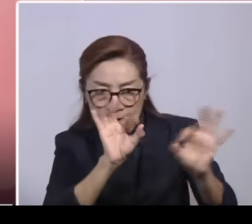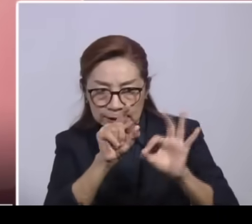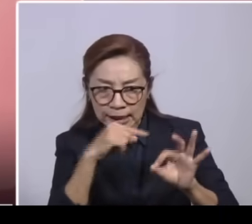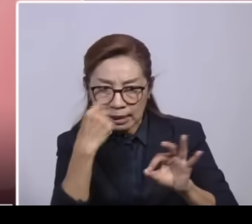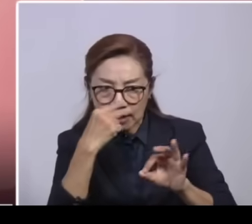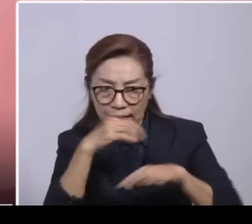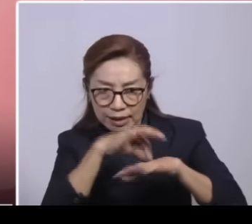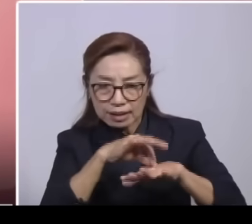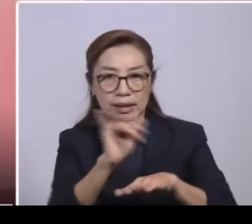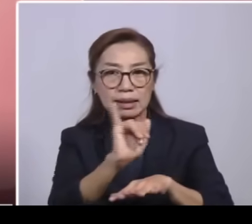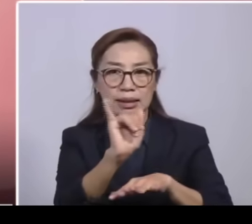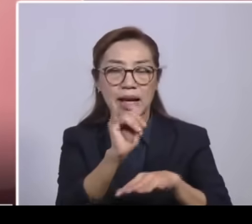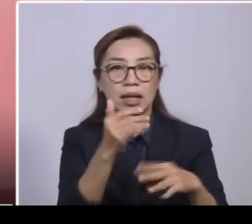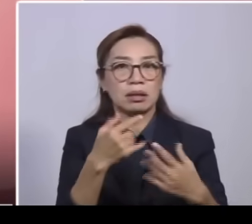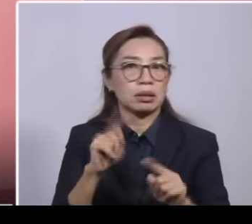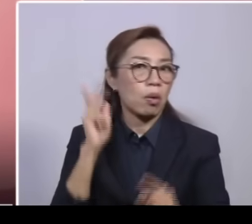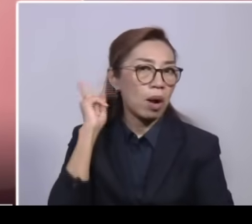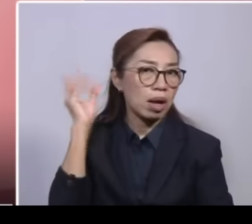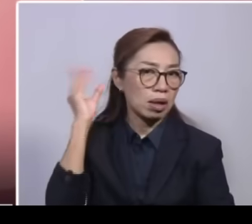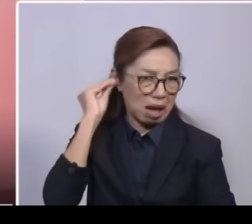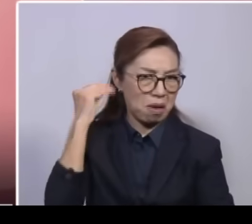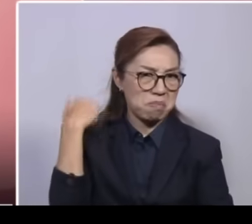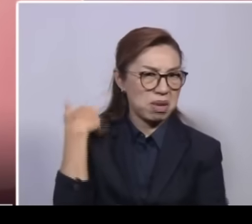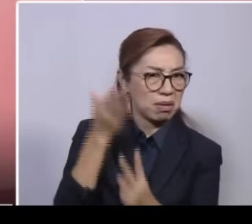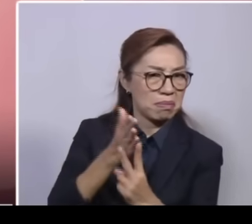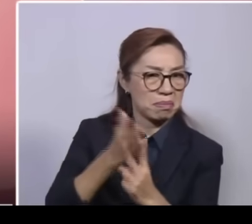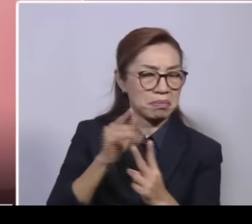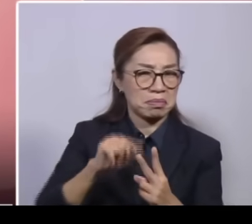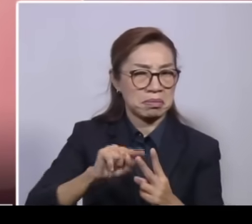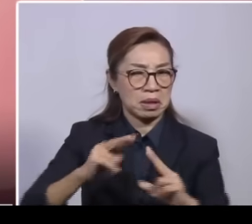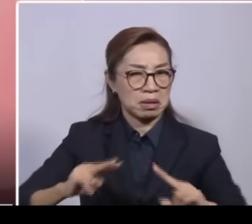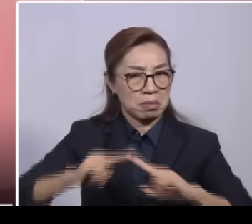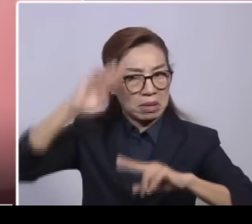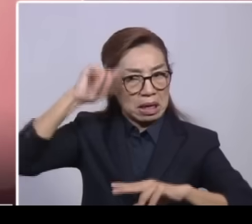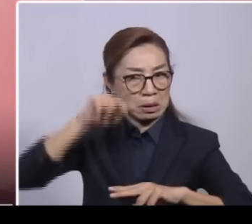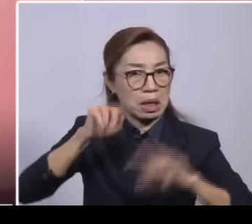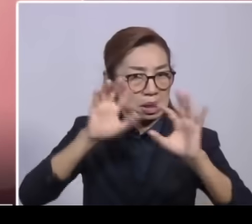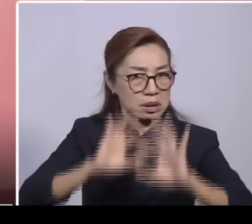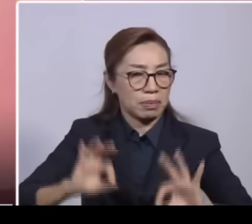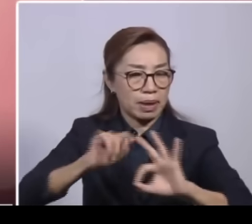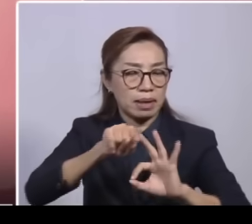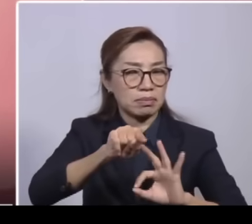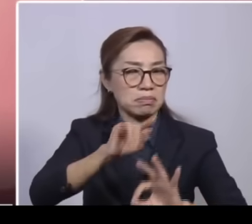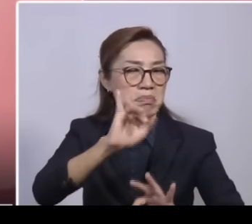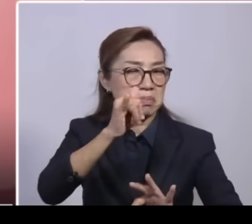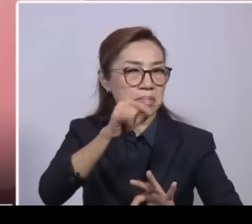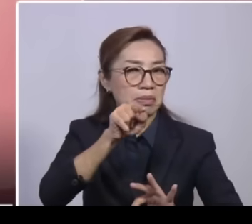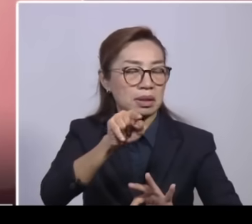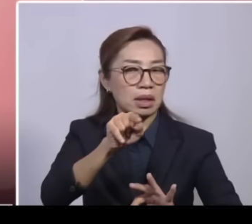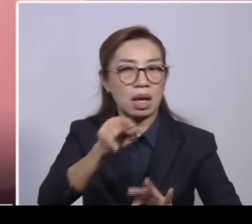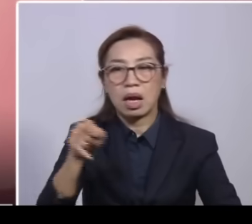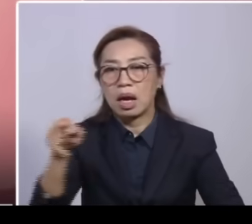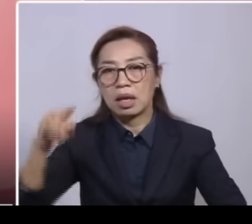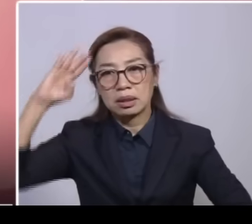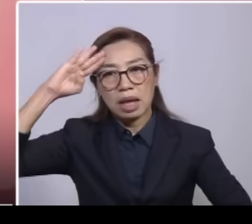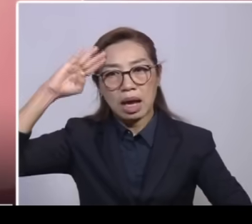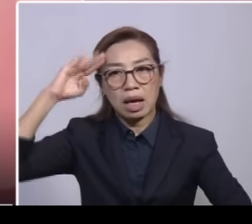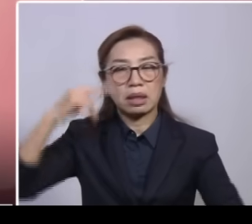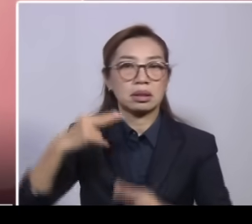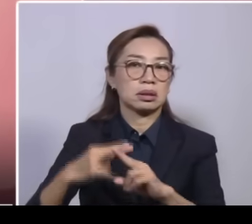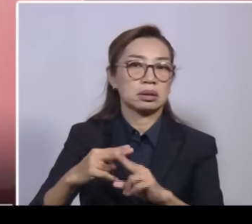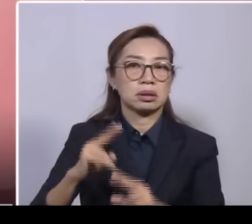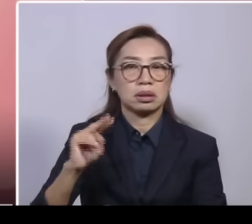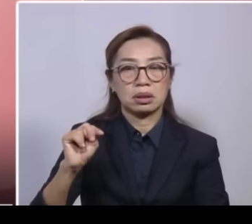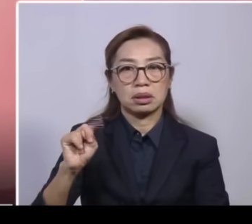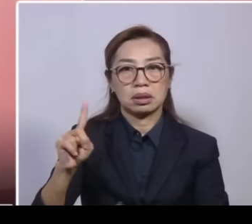นะคะแต่ก็มีอีก 1กระแสข่าวเนี่ยที่บอกว่าตำแหน่งสำคัญนี้เนี่ยอาจจะตกเป็นของบิ๊กเล็กหรือพล